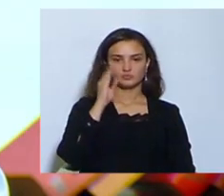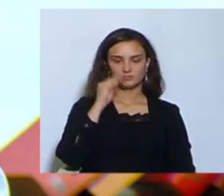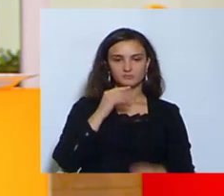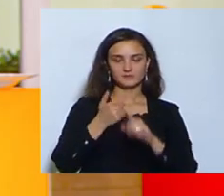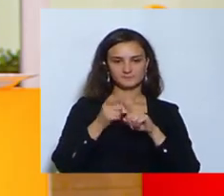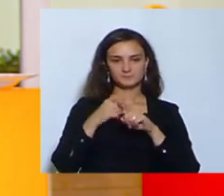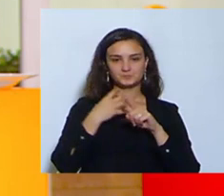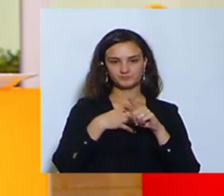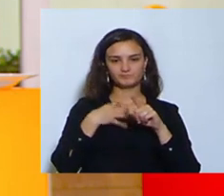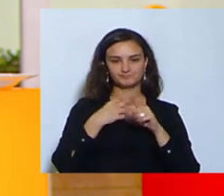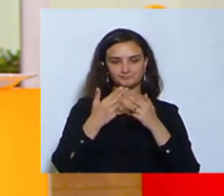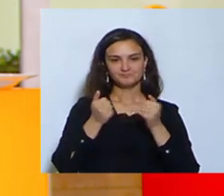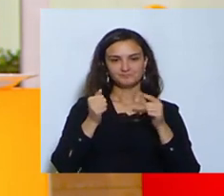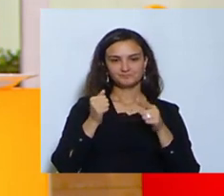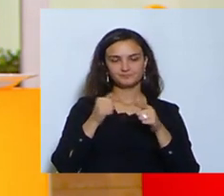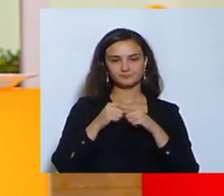არის ყველაზე მნიშვნელოვანი.